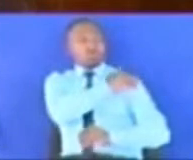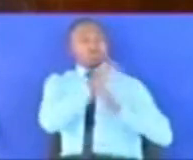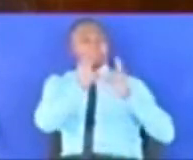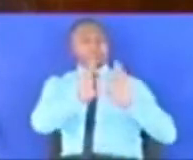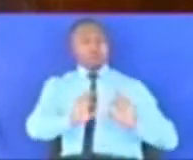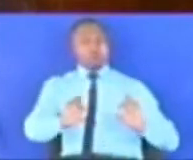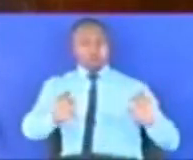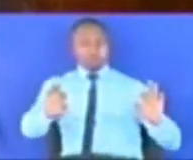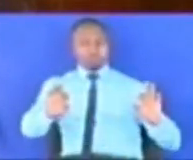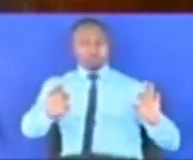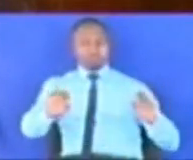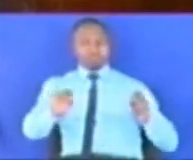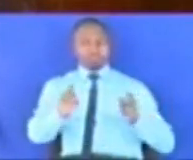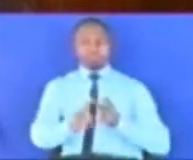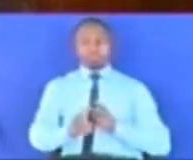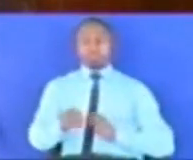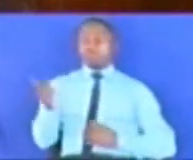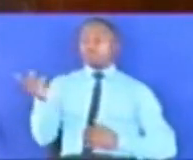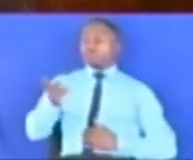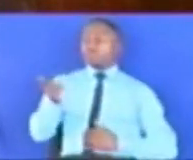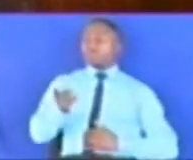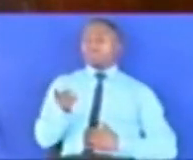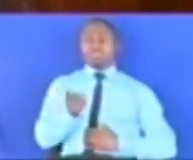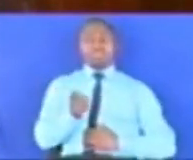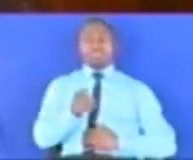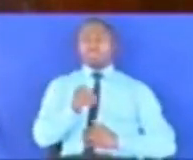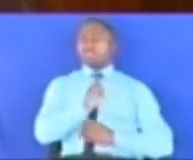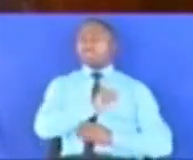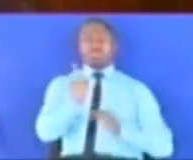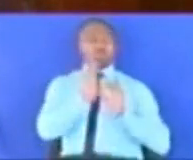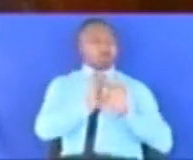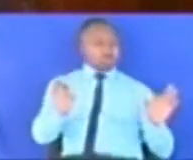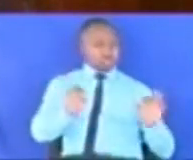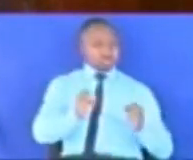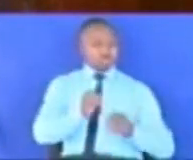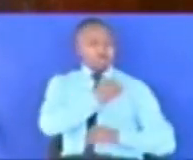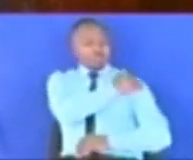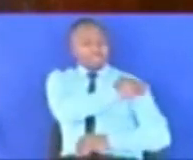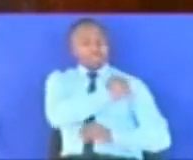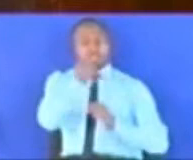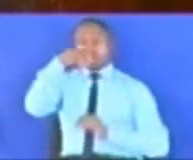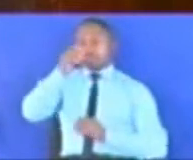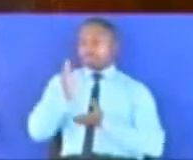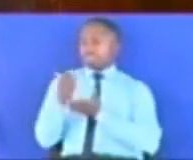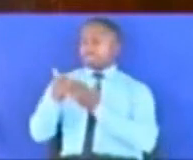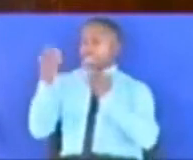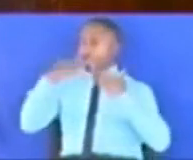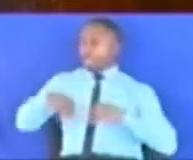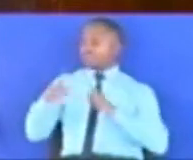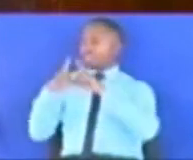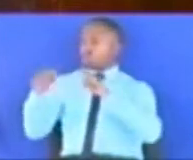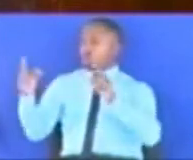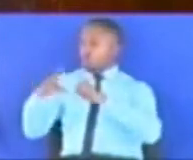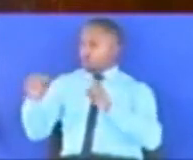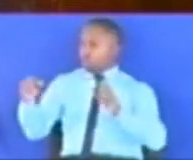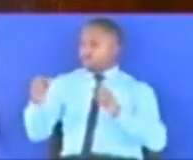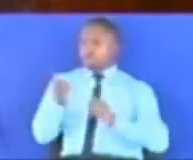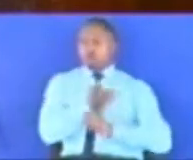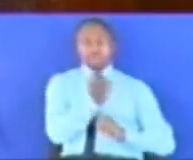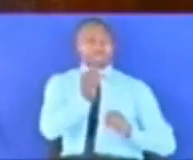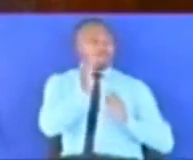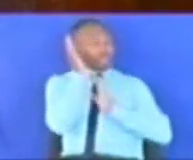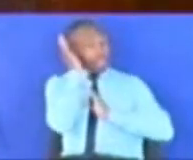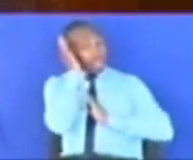Na Mheshimiwa Spika, haikubaliki watumishi wa sekta ya afya Kinondoni na watumishi wa sekta ya afya